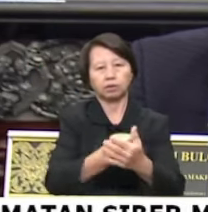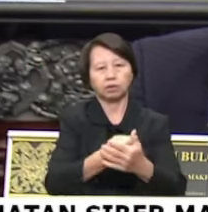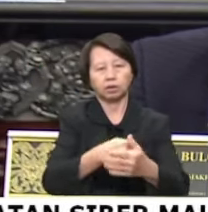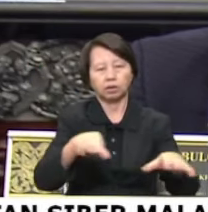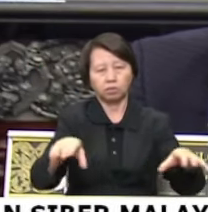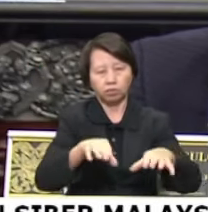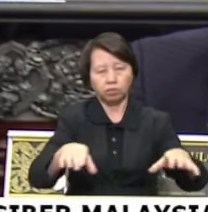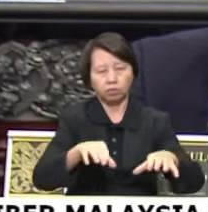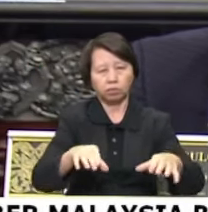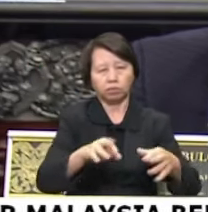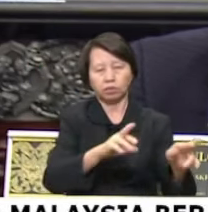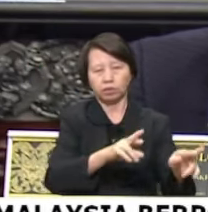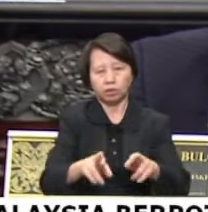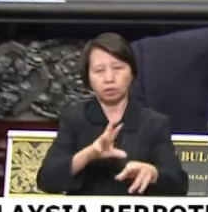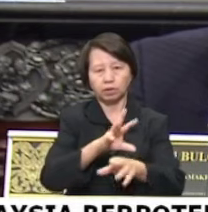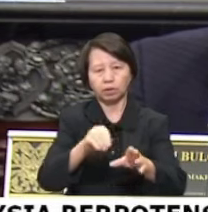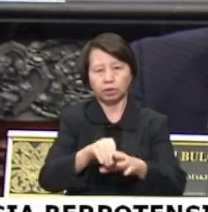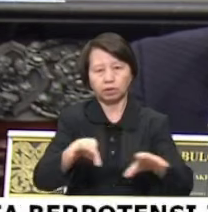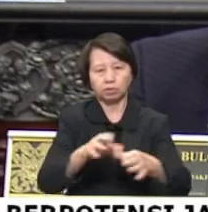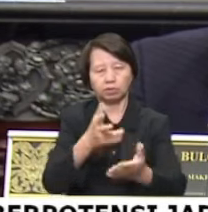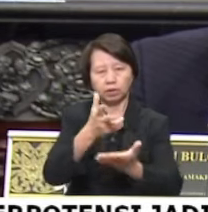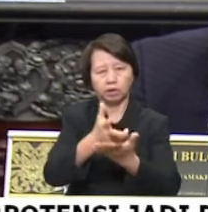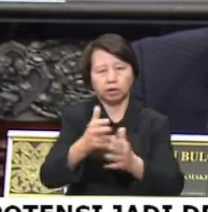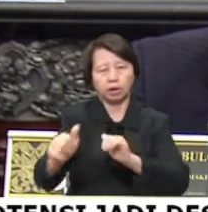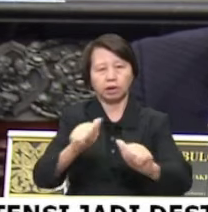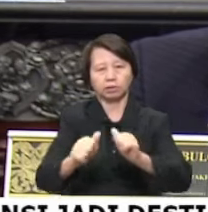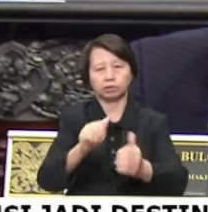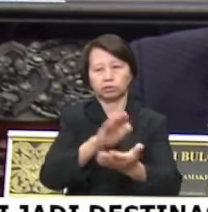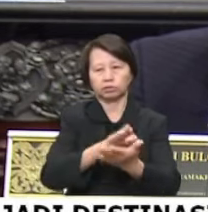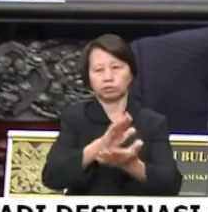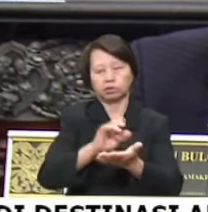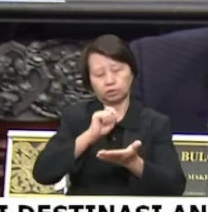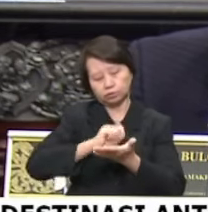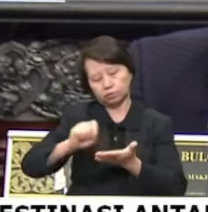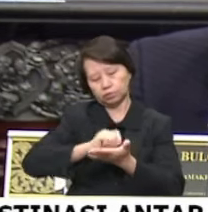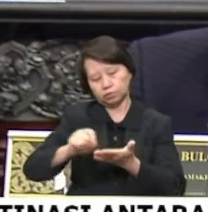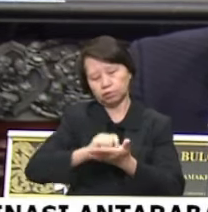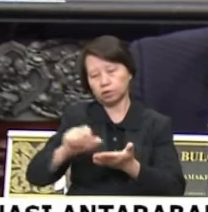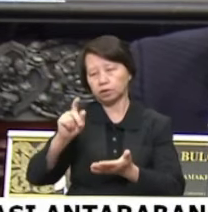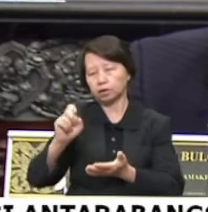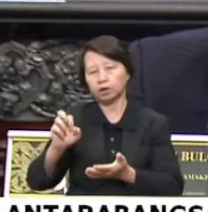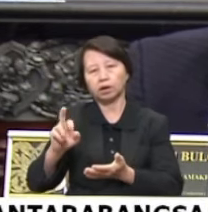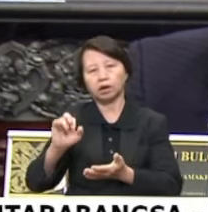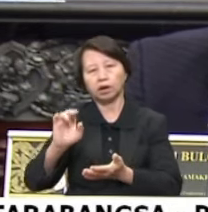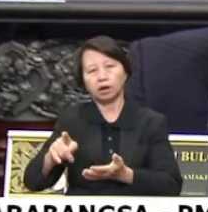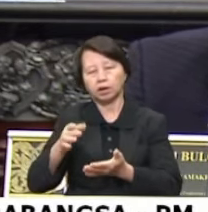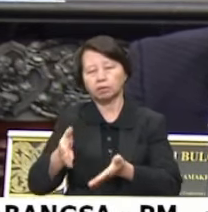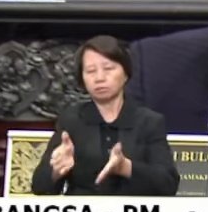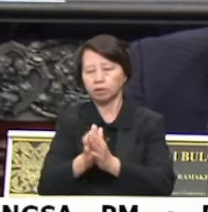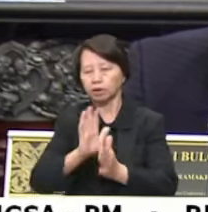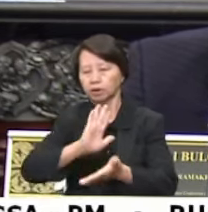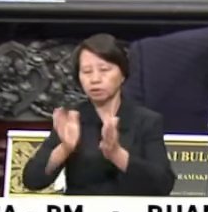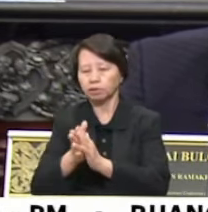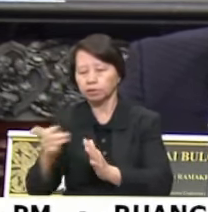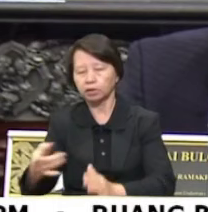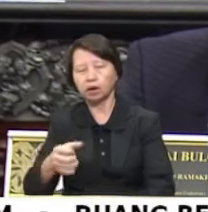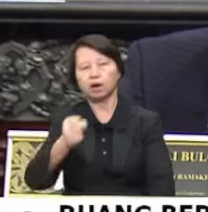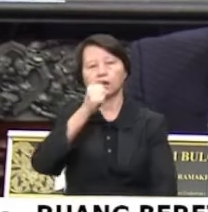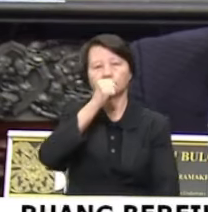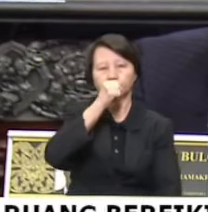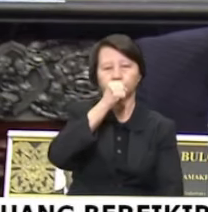menerbitkan rancangan termasuk membuat liputan aktiviti sekolah, menulis skrip, bertindak sebagai pengacara ataupun